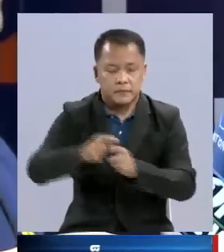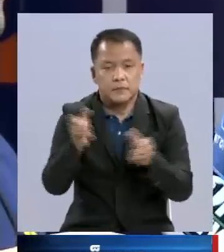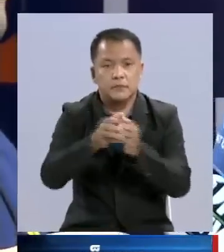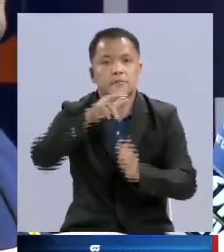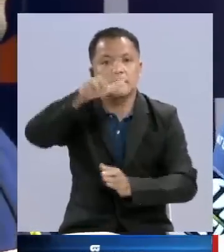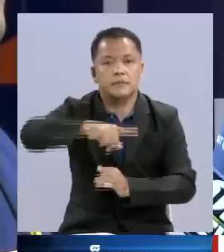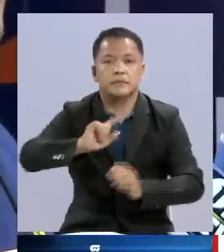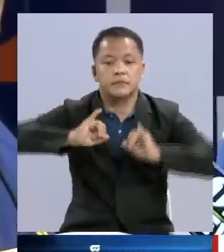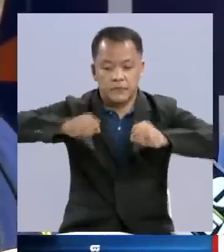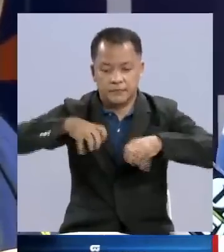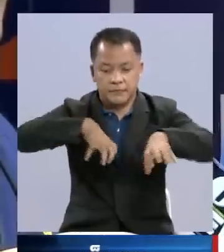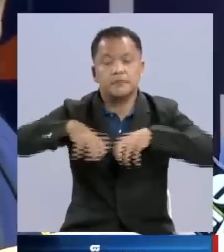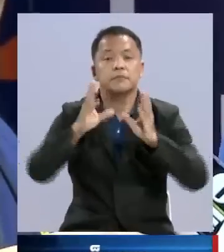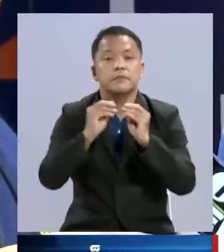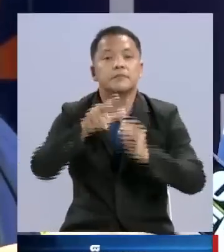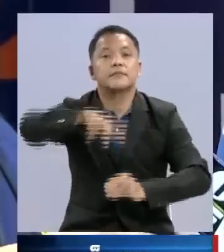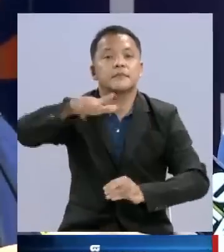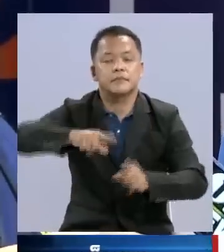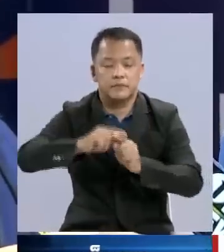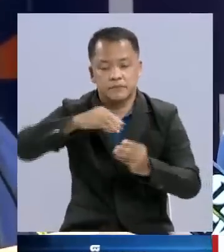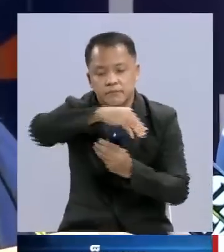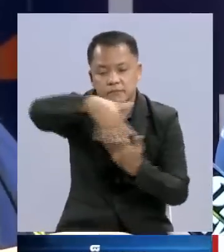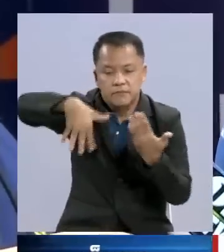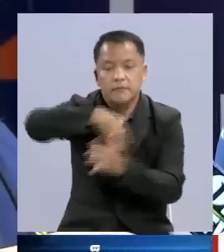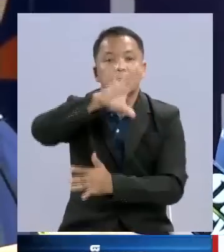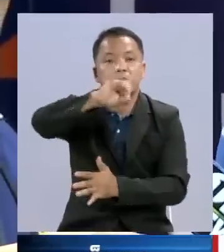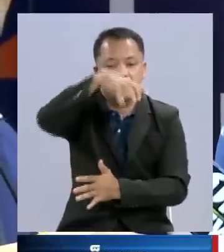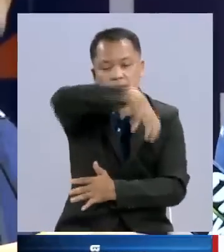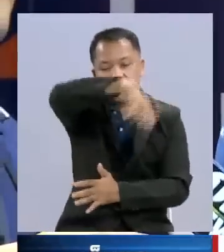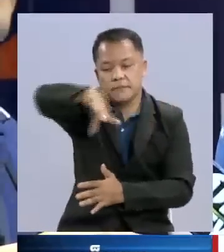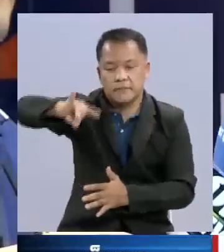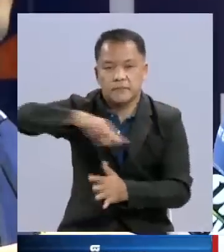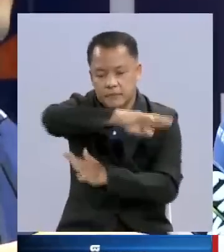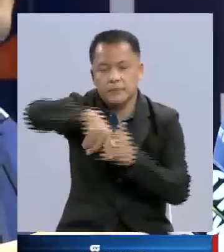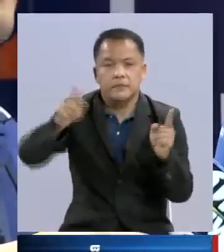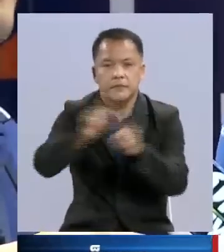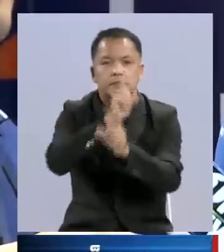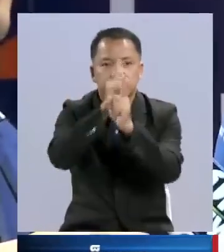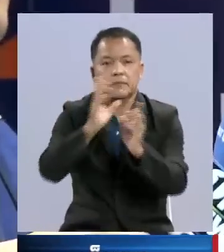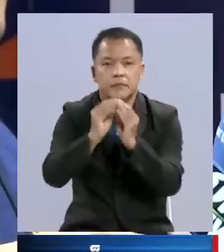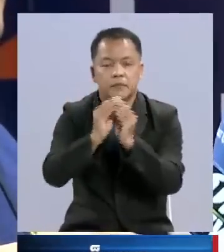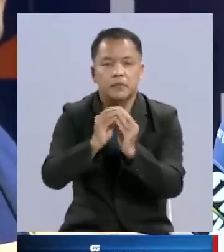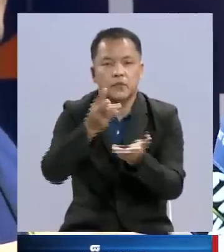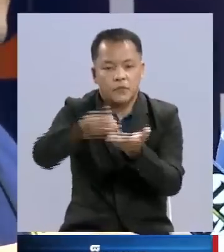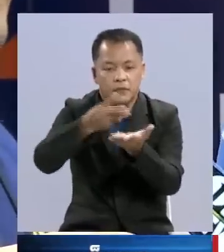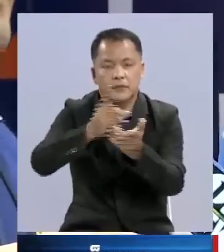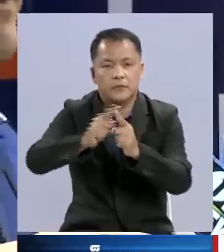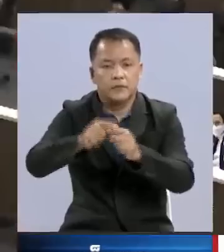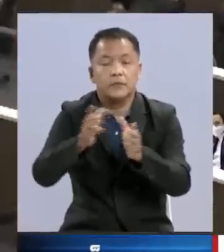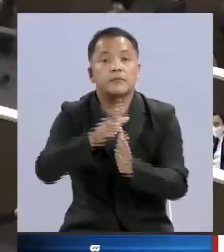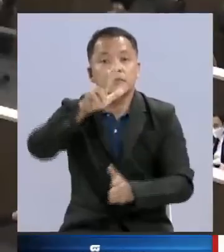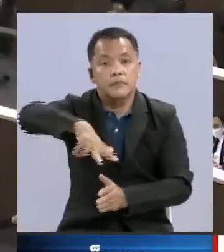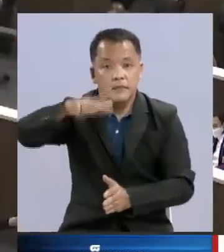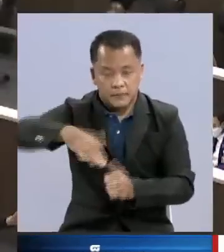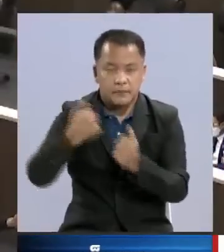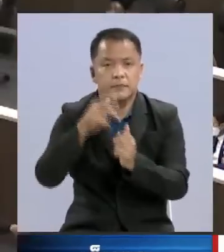คเพื่อไทยเป็นเจ้าภาพในการจัดประชุมนะเขาจะวนกันไป8พรรคการเมืองให้ครบนะครับในการประชุมในแต่ละวาระในส่วนของเพื่อไทย